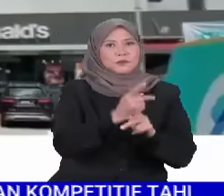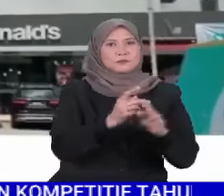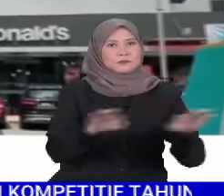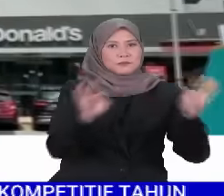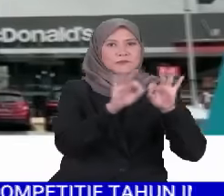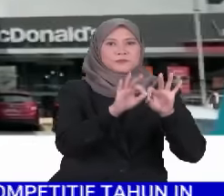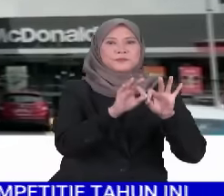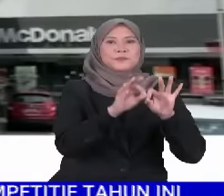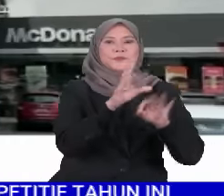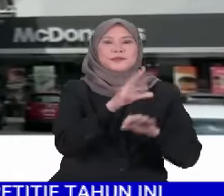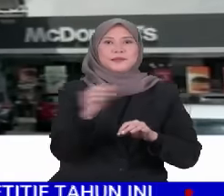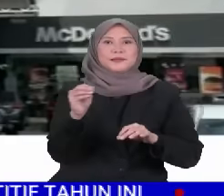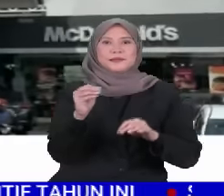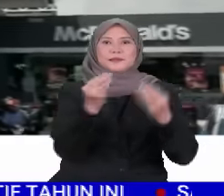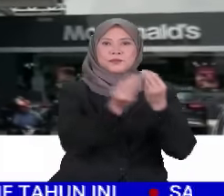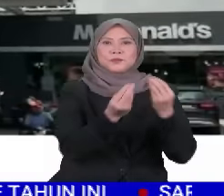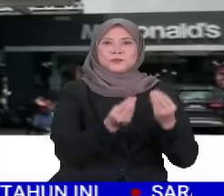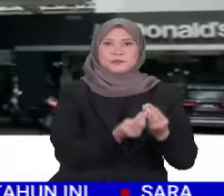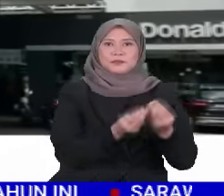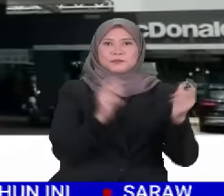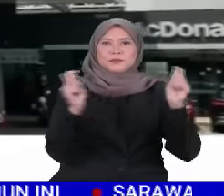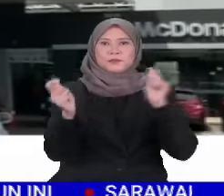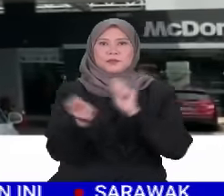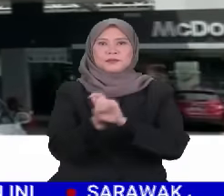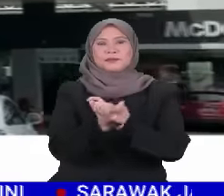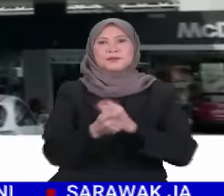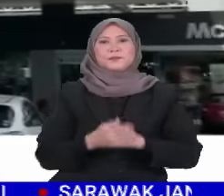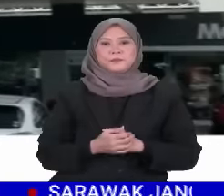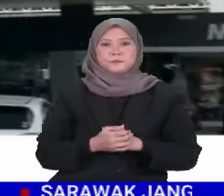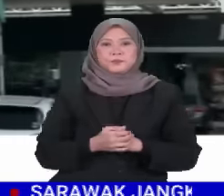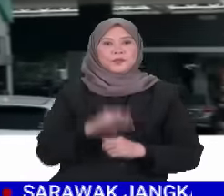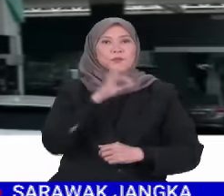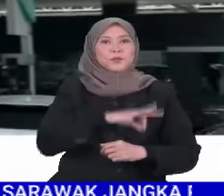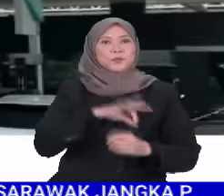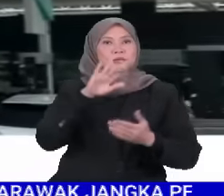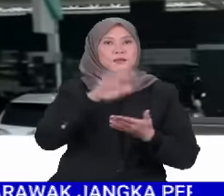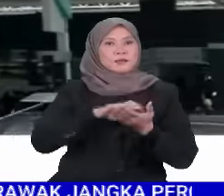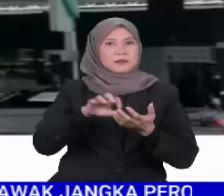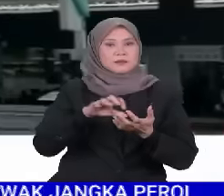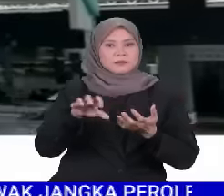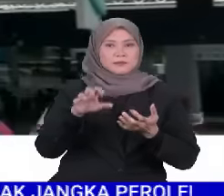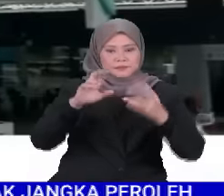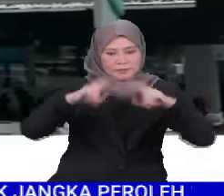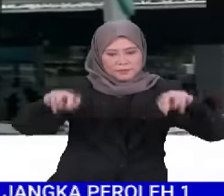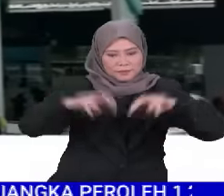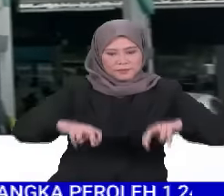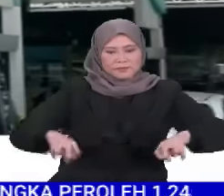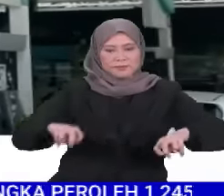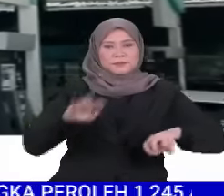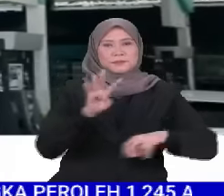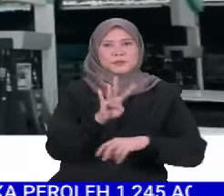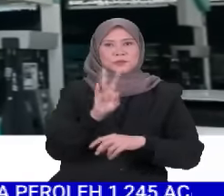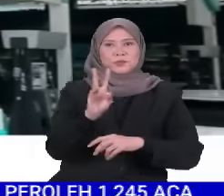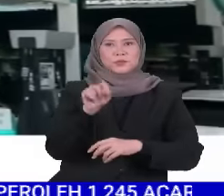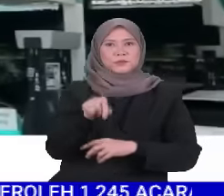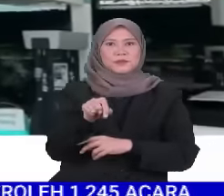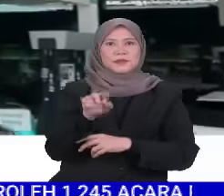dan kesan daripada kadar pertukaran merekalah keuntungan kasa bagi tempo di kaji berjumlah